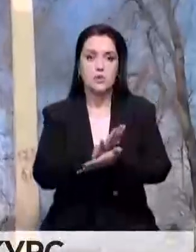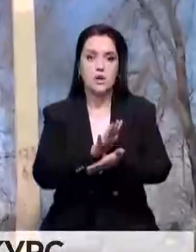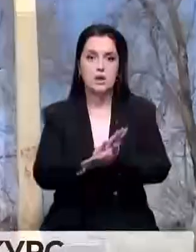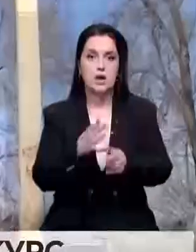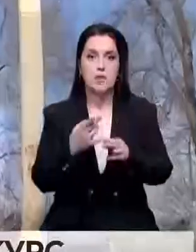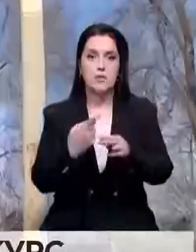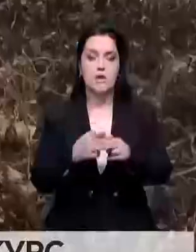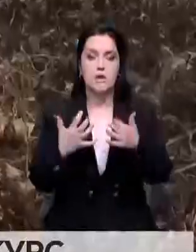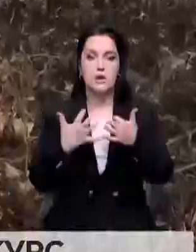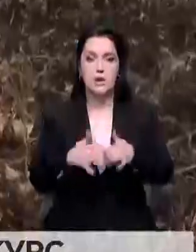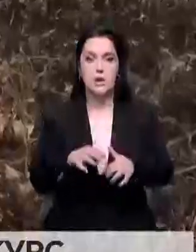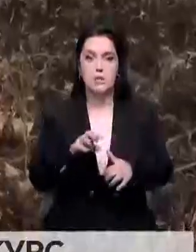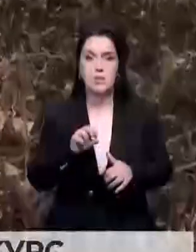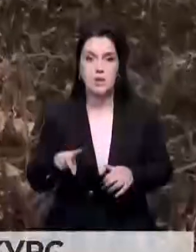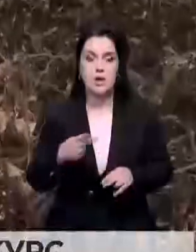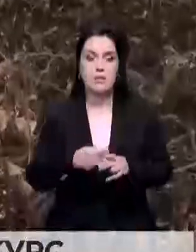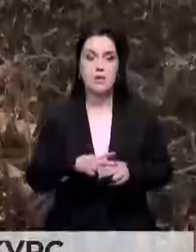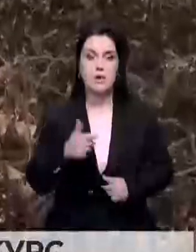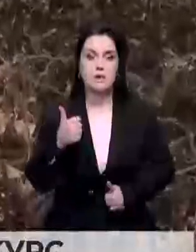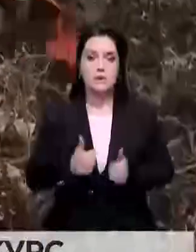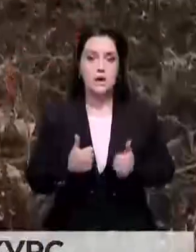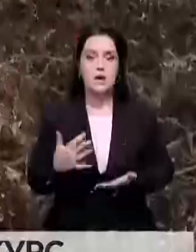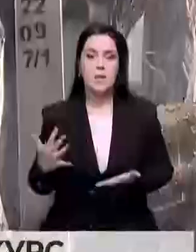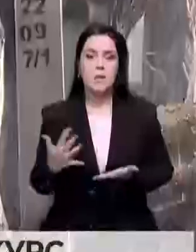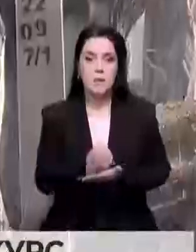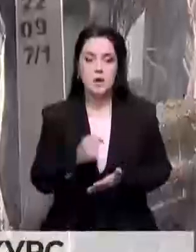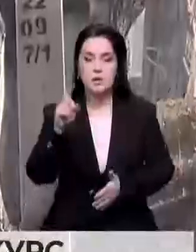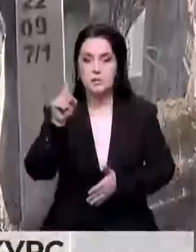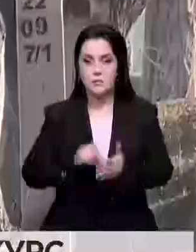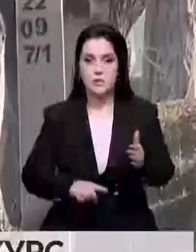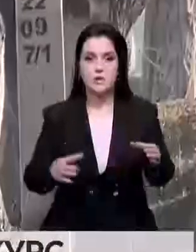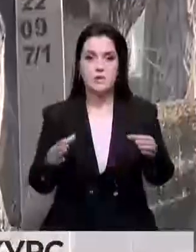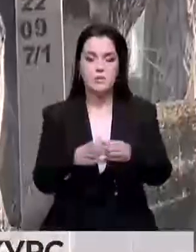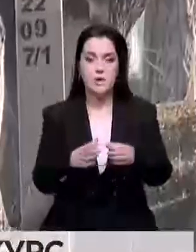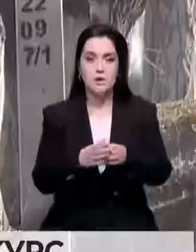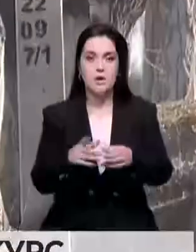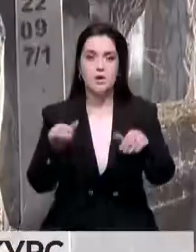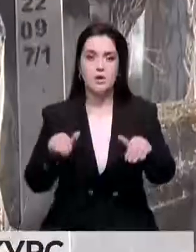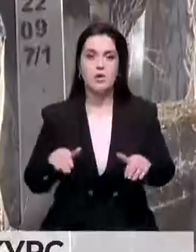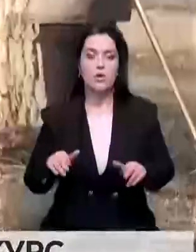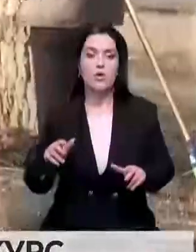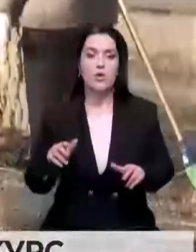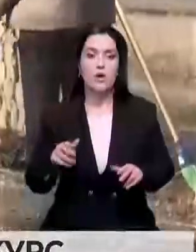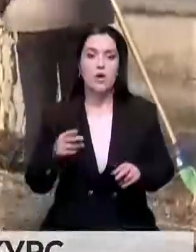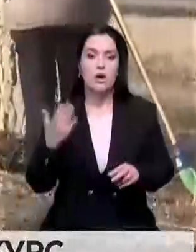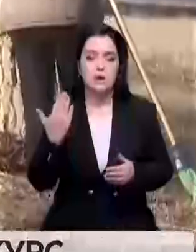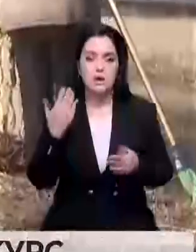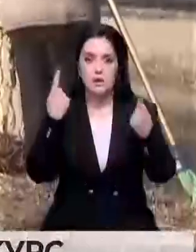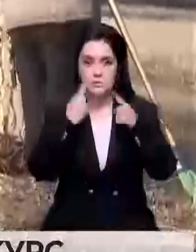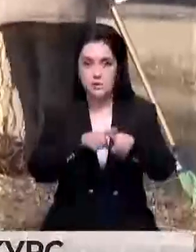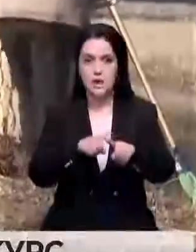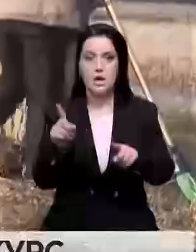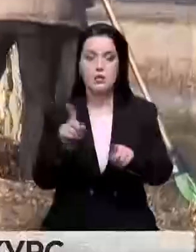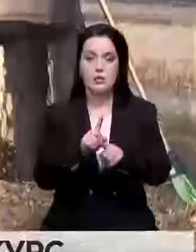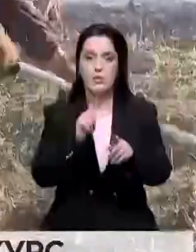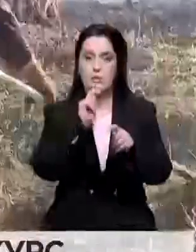и максимально набранному количеству очков. В интеллектуальном состязании победителем признана команда индустриального колледжа. Не